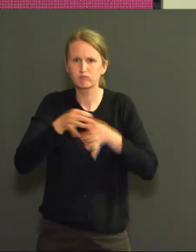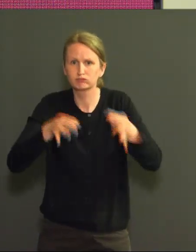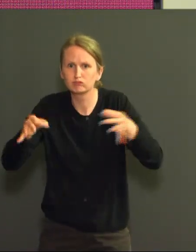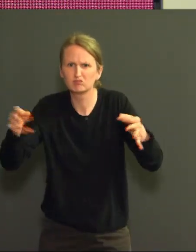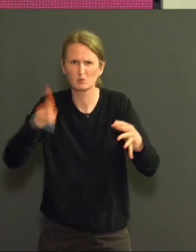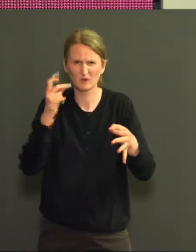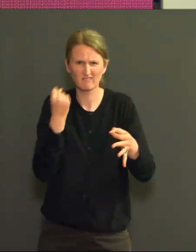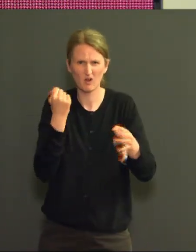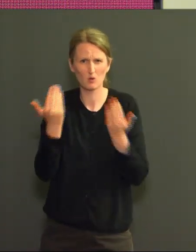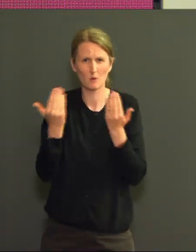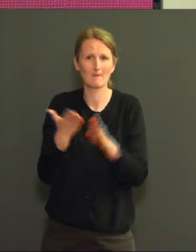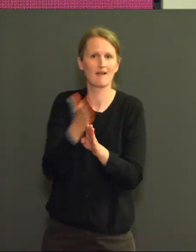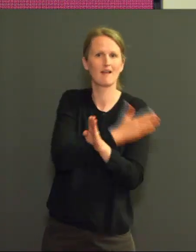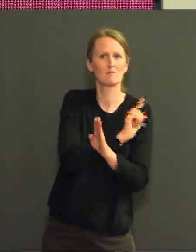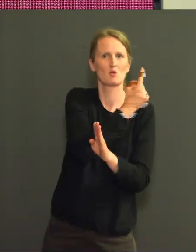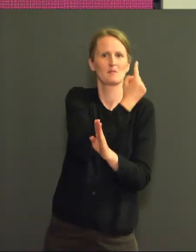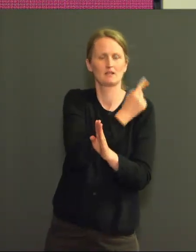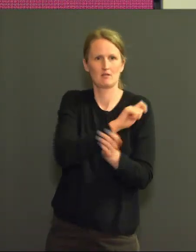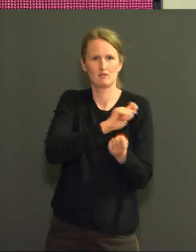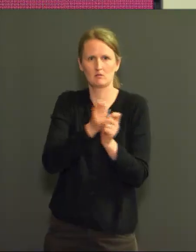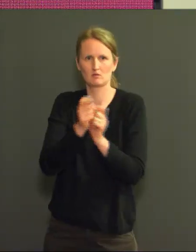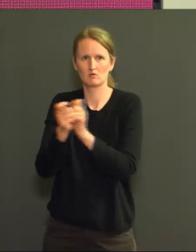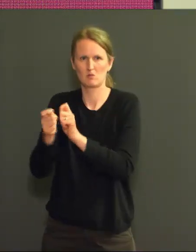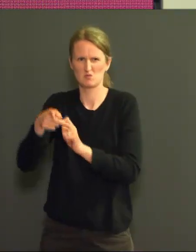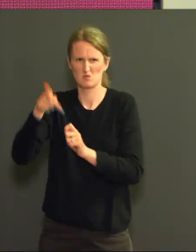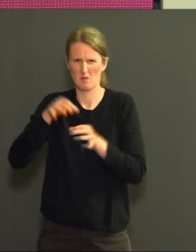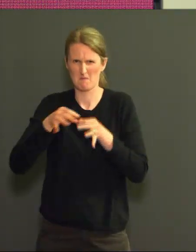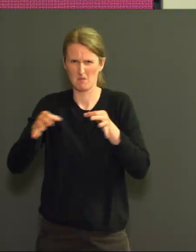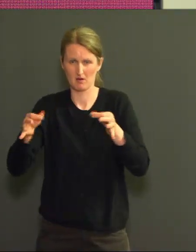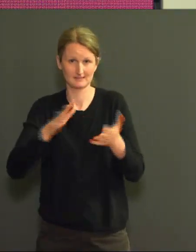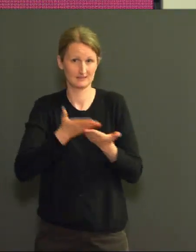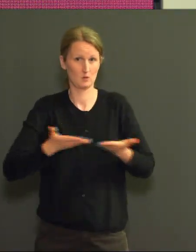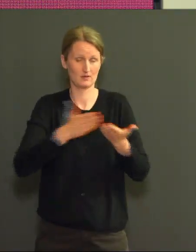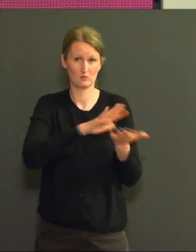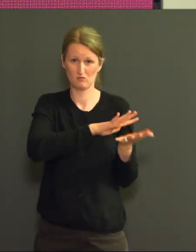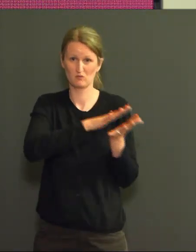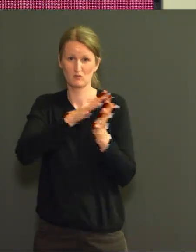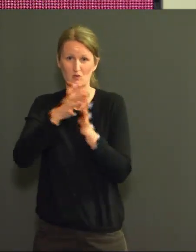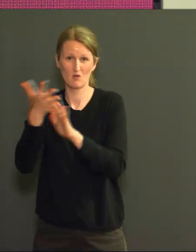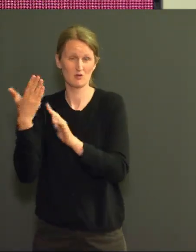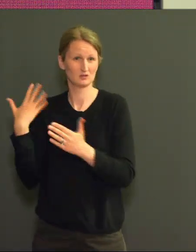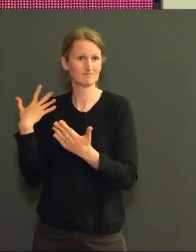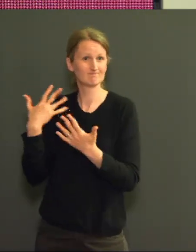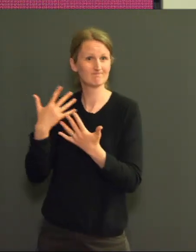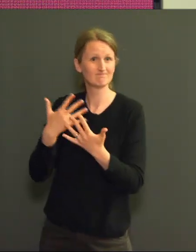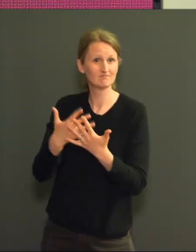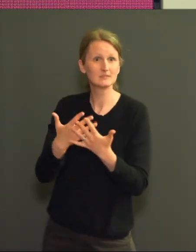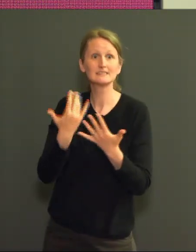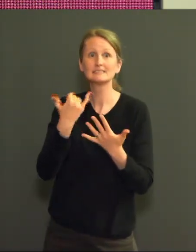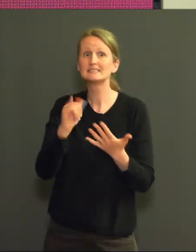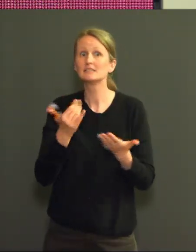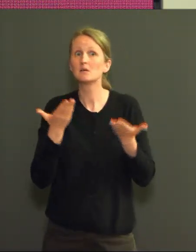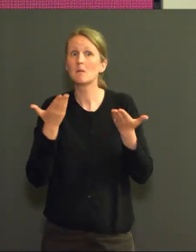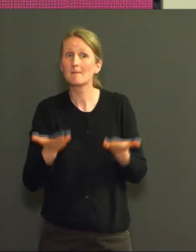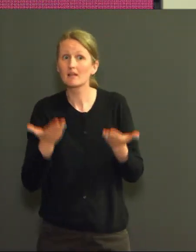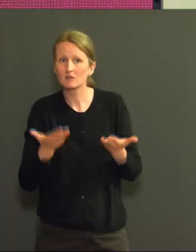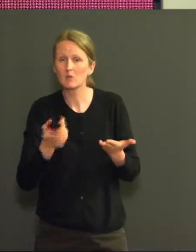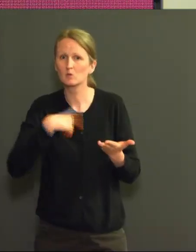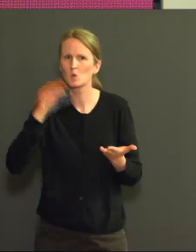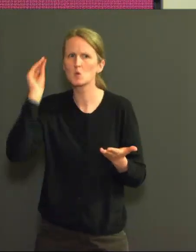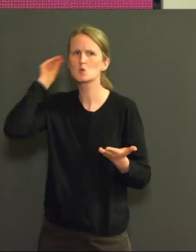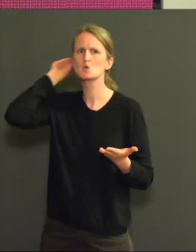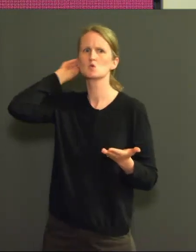ils sont plus contagieux. Et si on fait intervenir ce taux de contagiosité plus important, on se rend compte que, idéalement, pour la protection